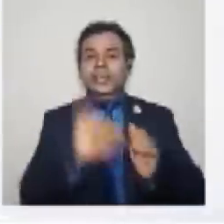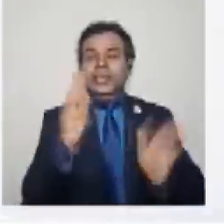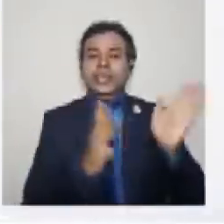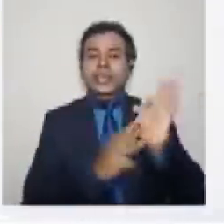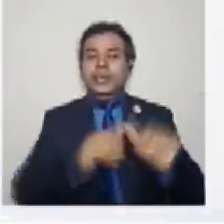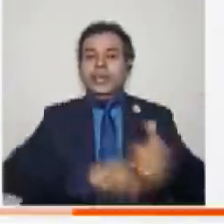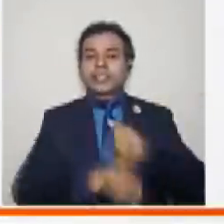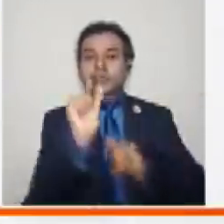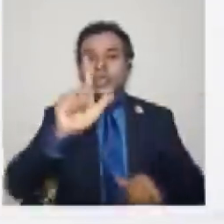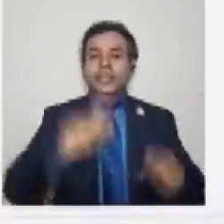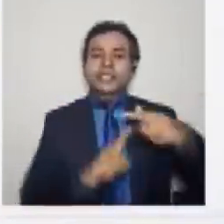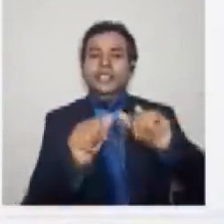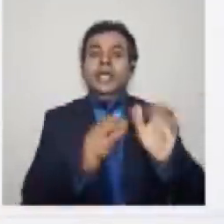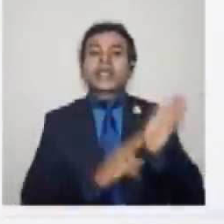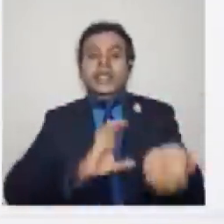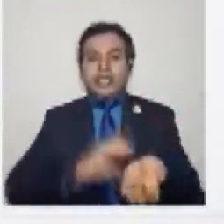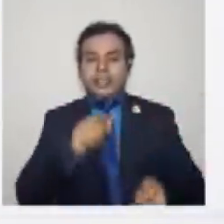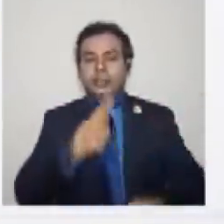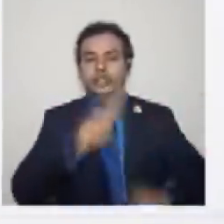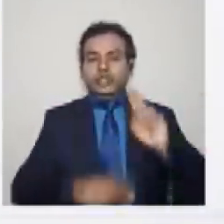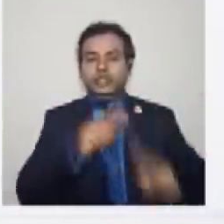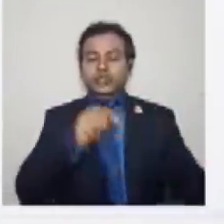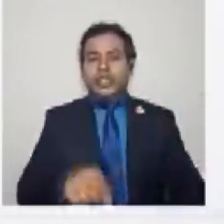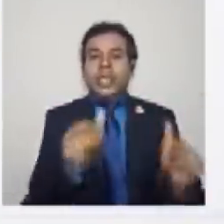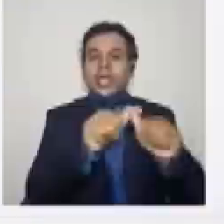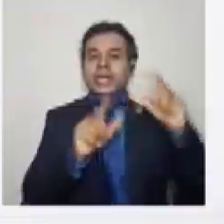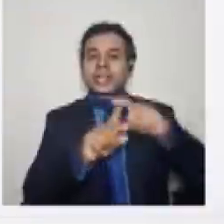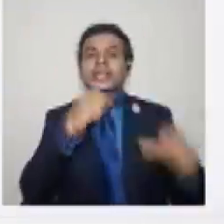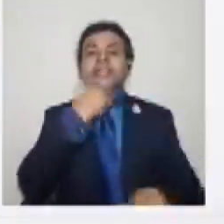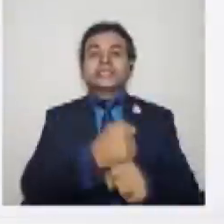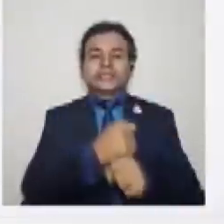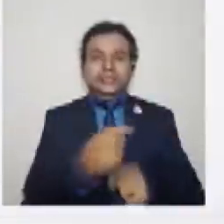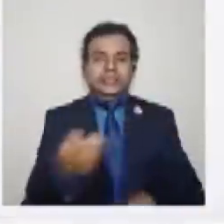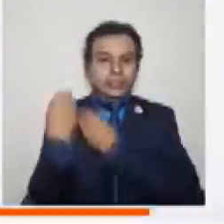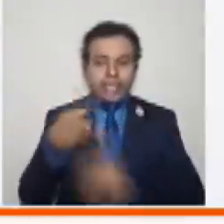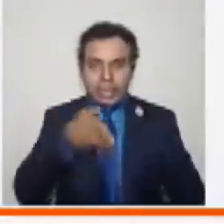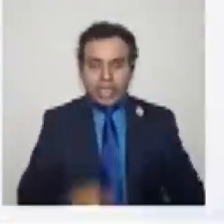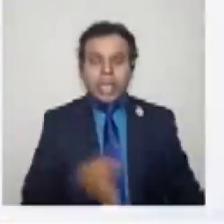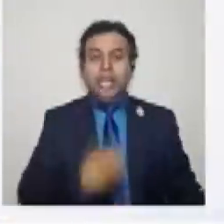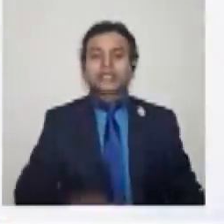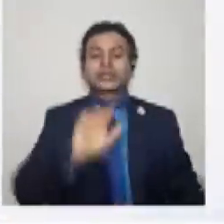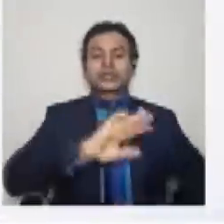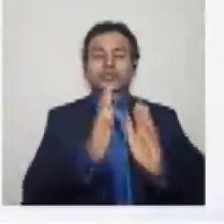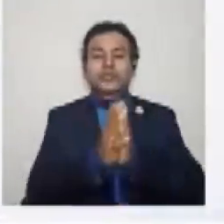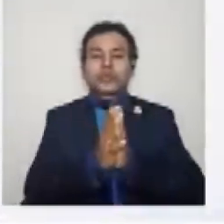নিয়ে আমি অধ্যাপক ডাক্তার নাসিমা সুলতানা স্বাস্থ্য অধিদপ্তর থেকে আপনাদের সামনে হাজির হয়েছি।